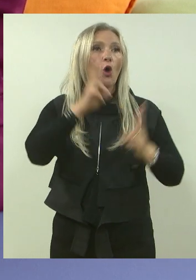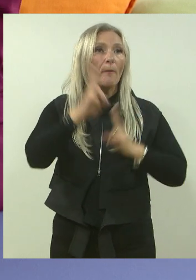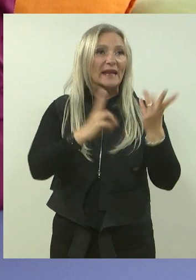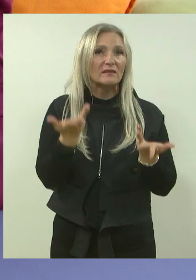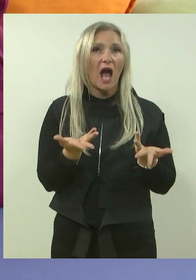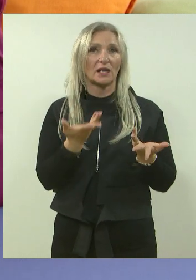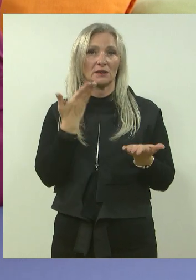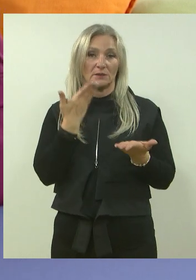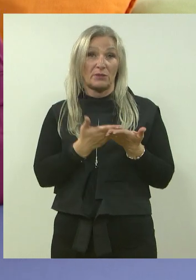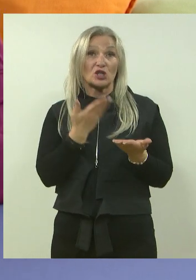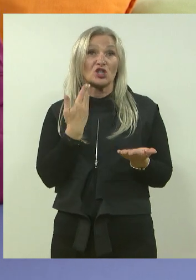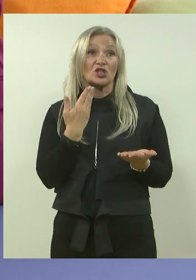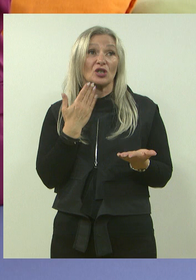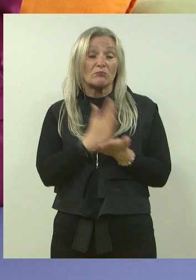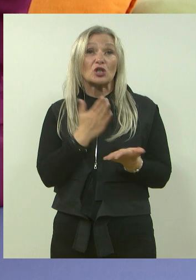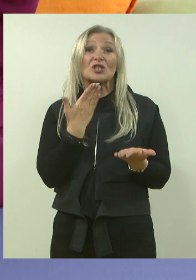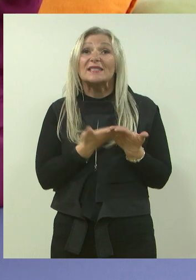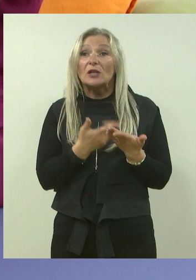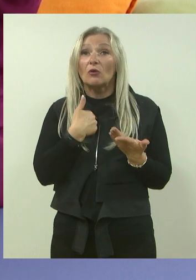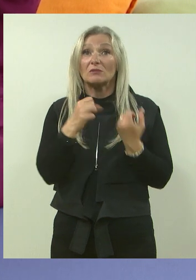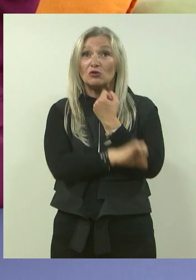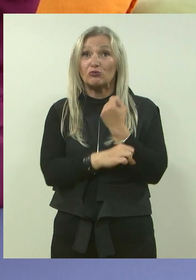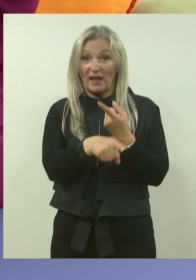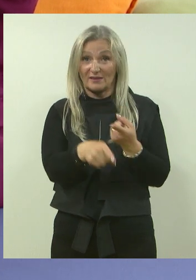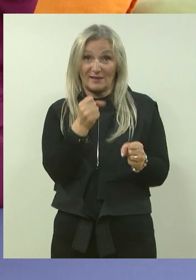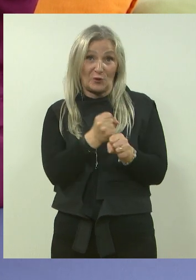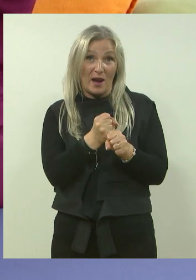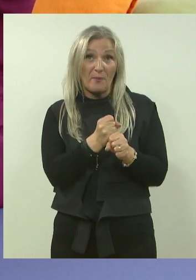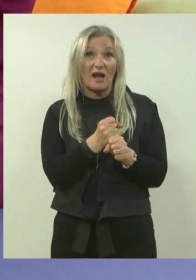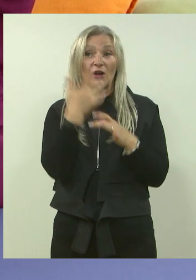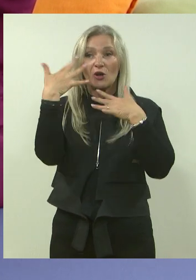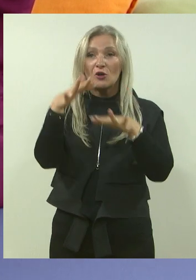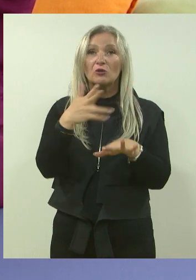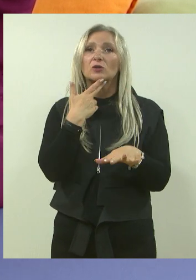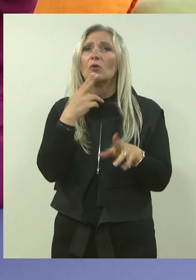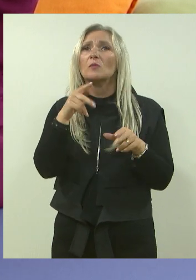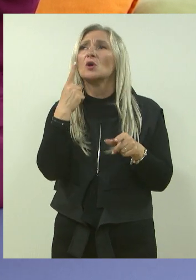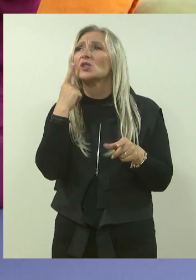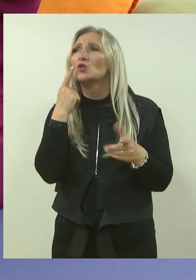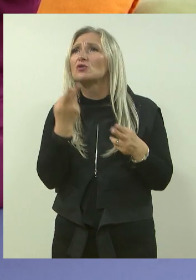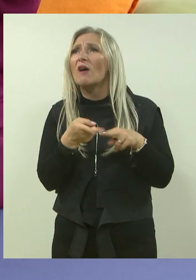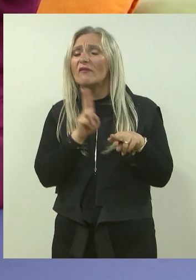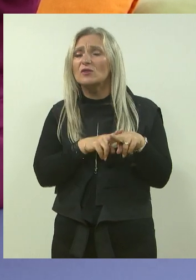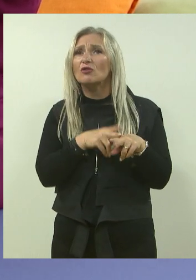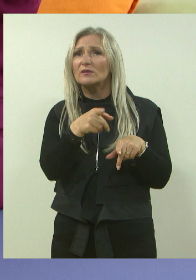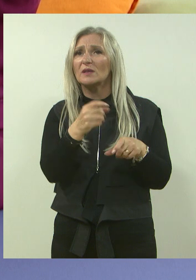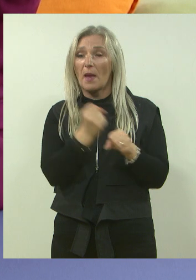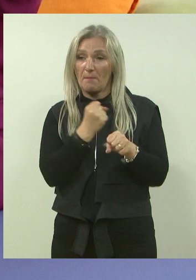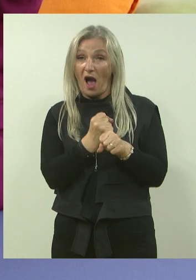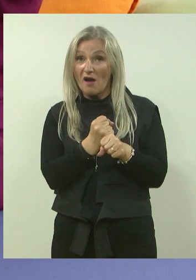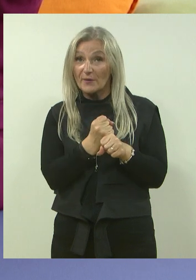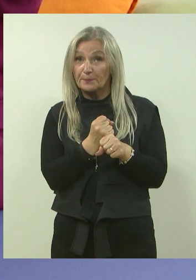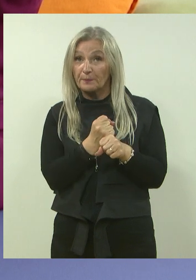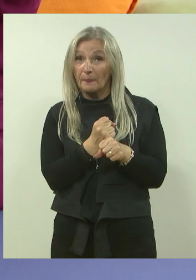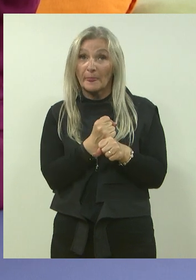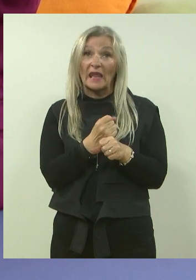upravo zbog toga jer sam to napravila i kao studentica. Uglavnom se ono, već ljudi koji imaju nekakvog iskustva više time bave.